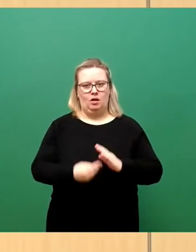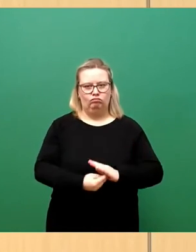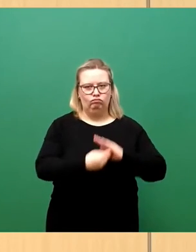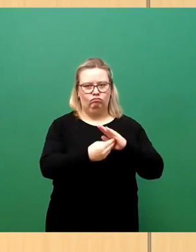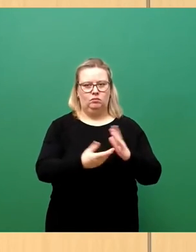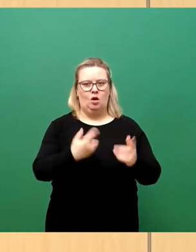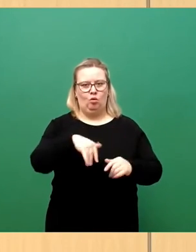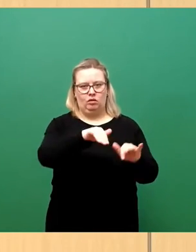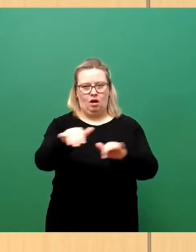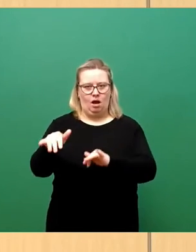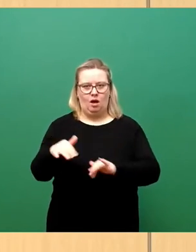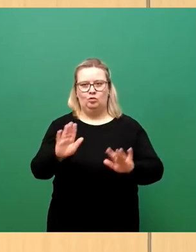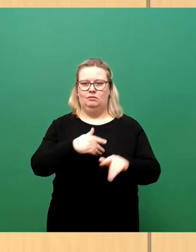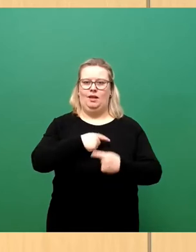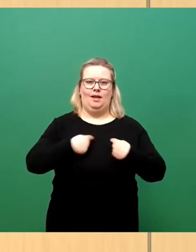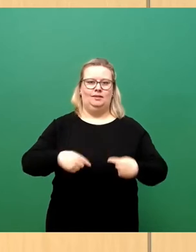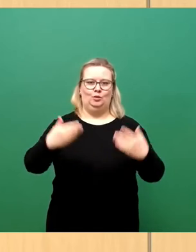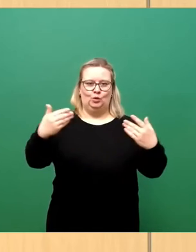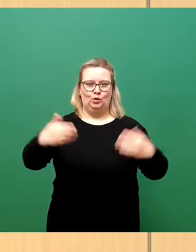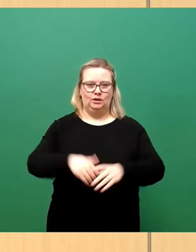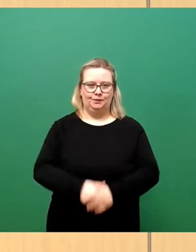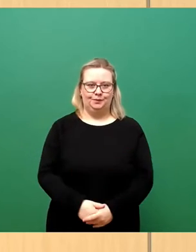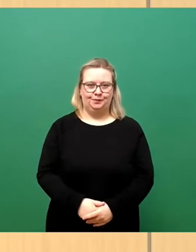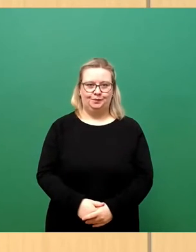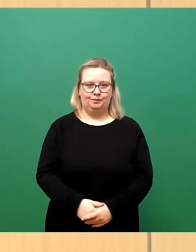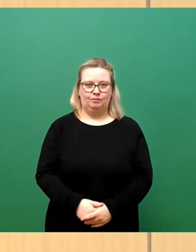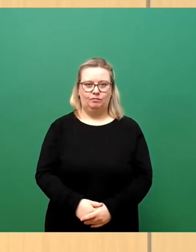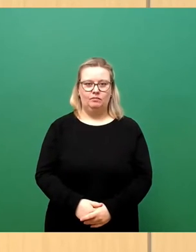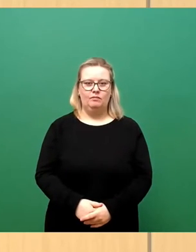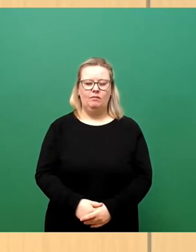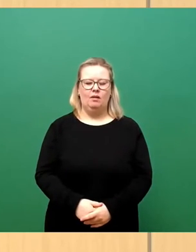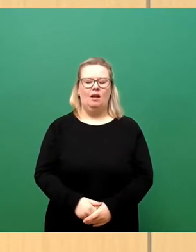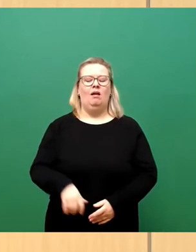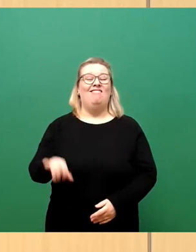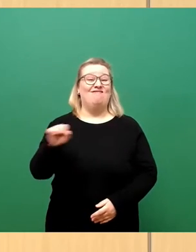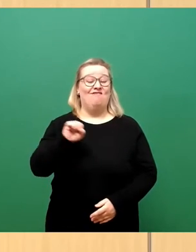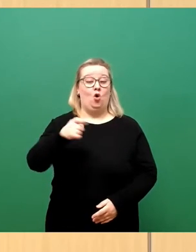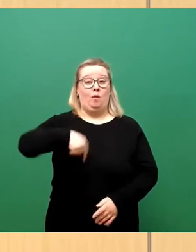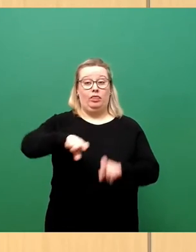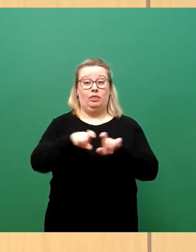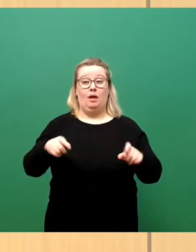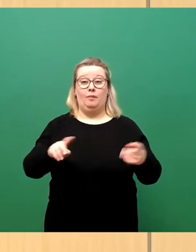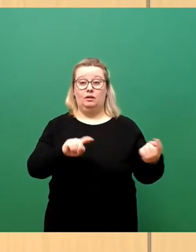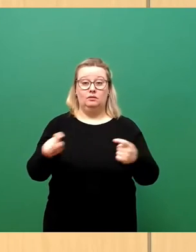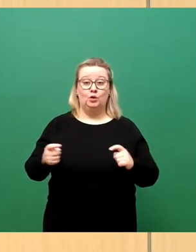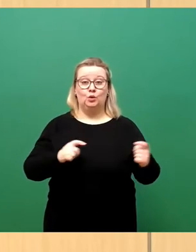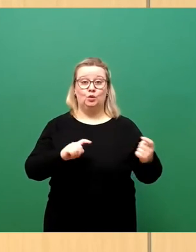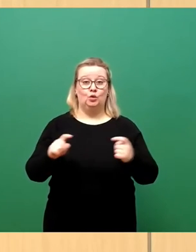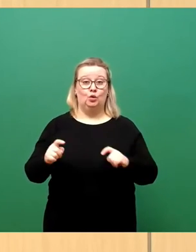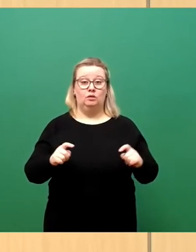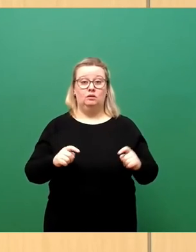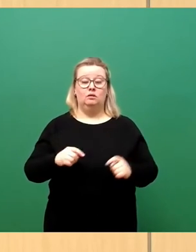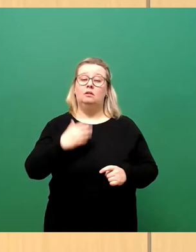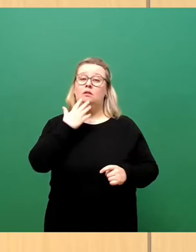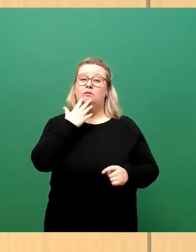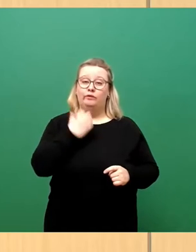sind und begrüße diese recht herzlich. Um zu verstehen, warum wir heute hier das Thema behandeln, möchte ich noch einmal kurz den